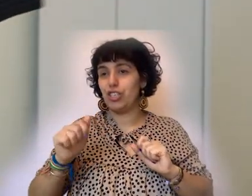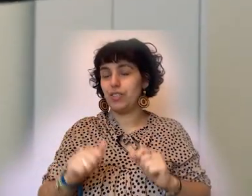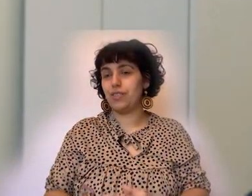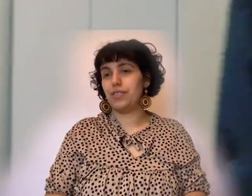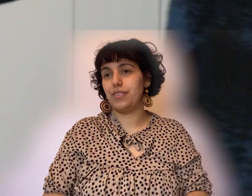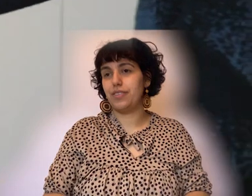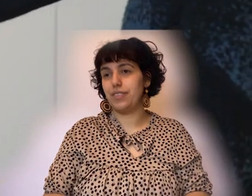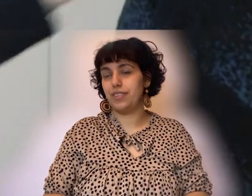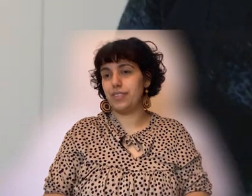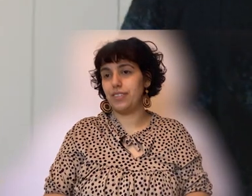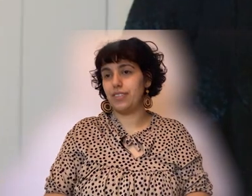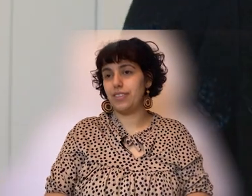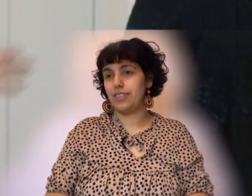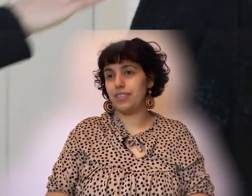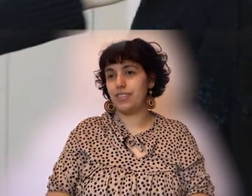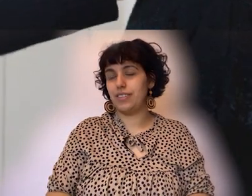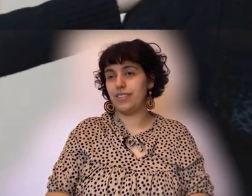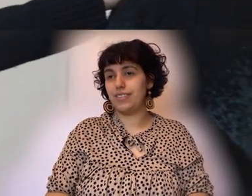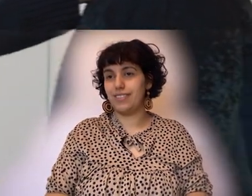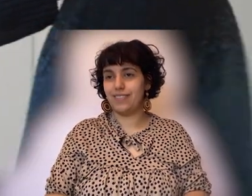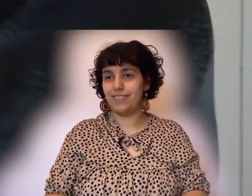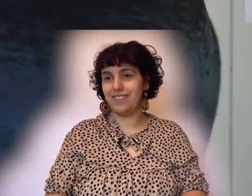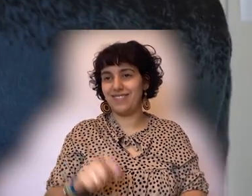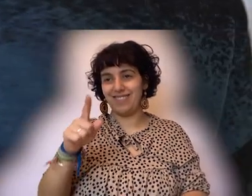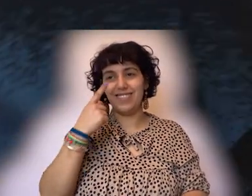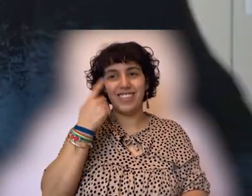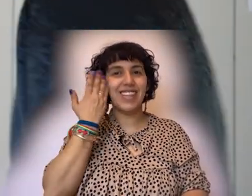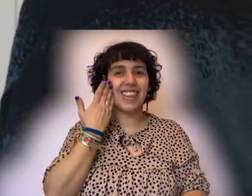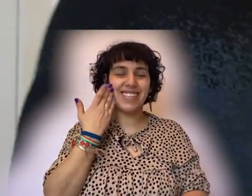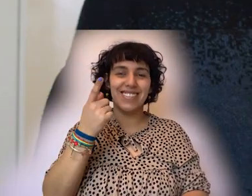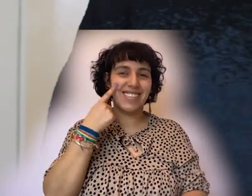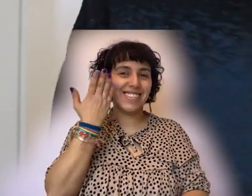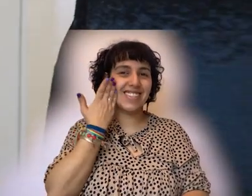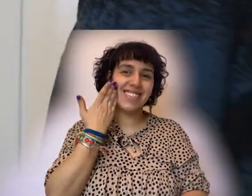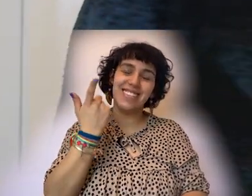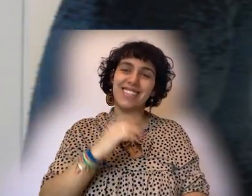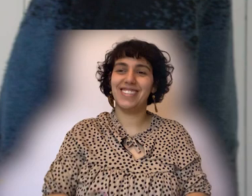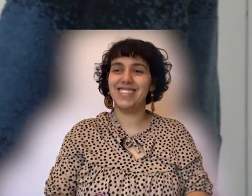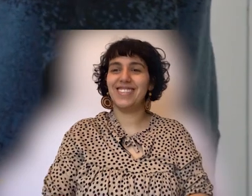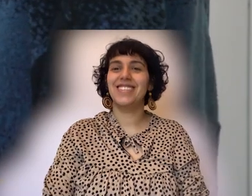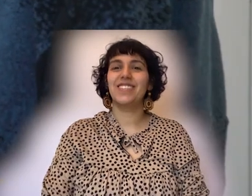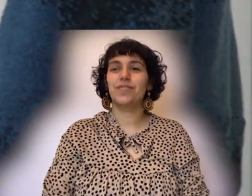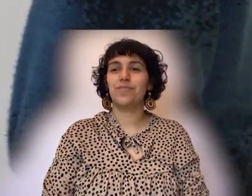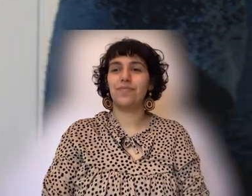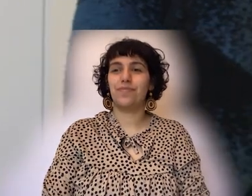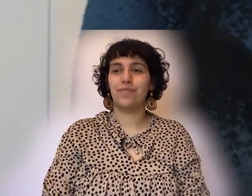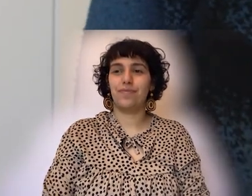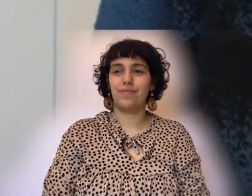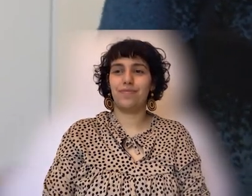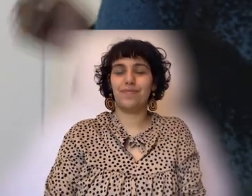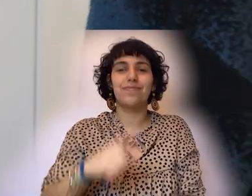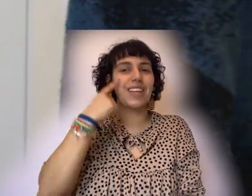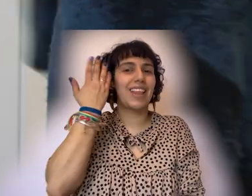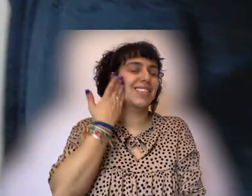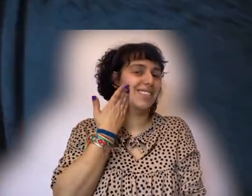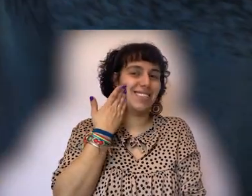şekilde o kadar çok önemli bir erkek yok sık diye şey omuzundan yapsam Evet bu nedenle mesela koku